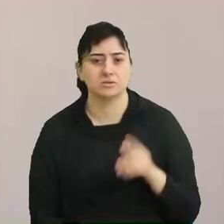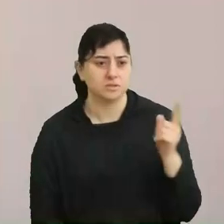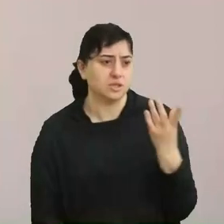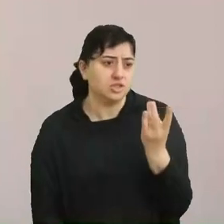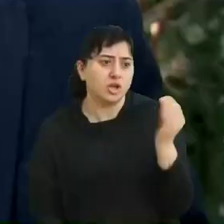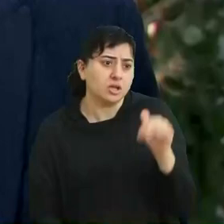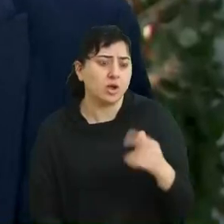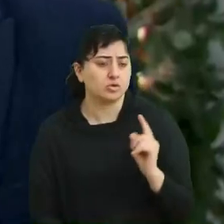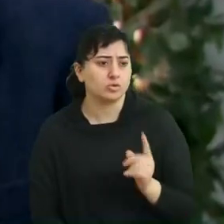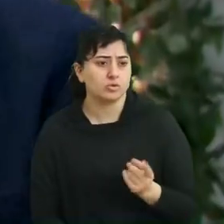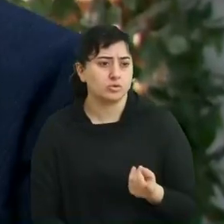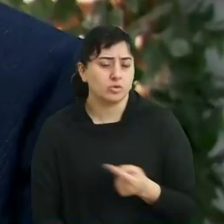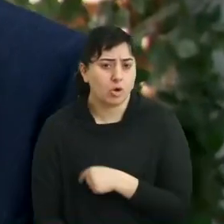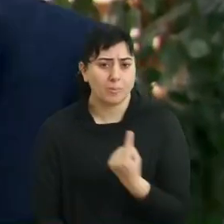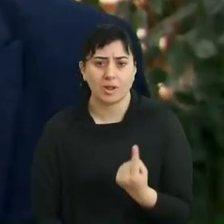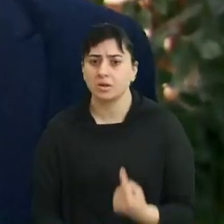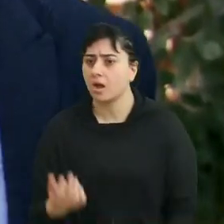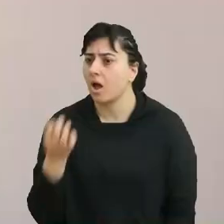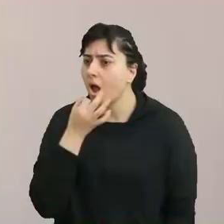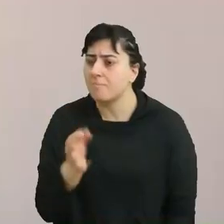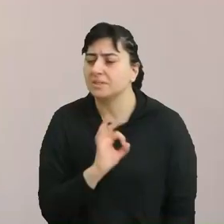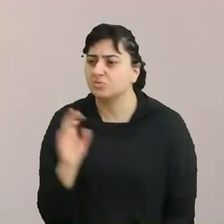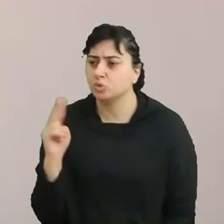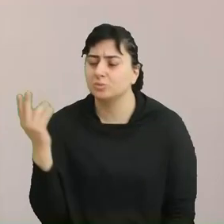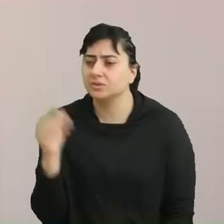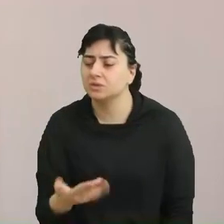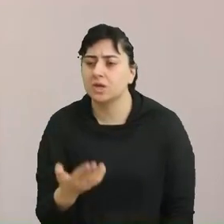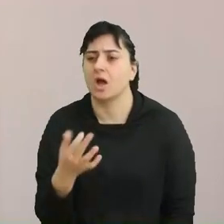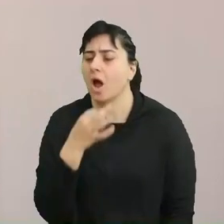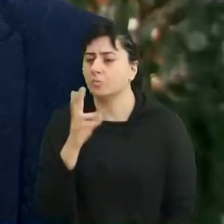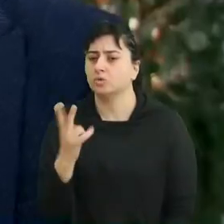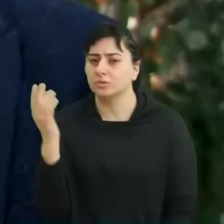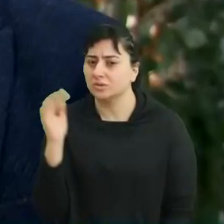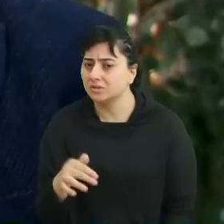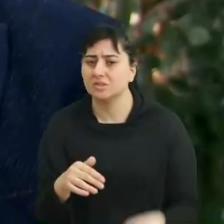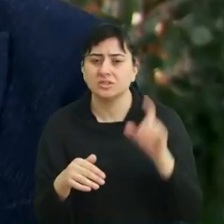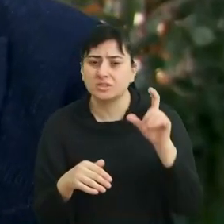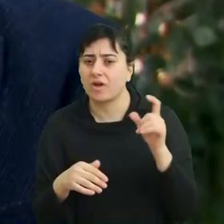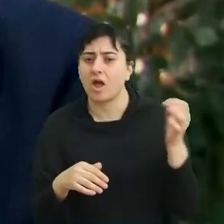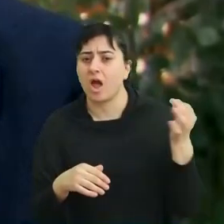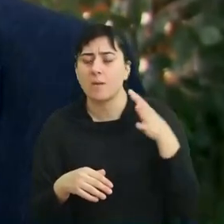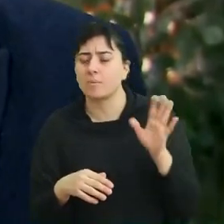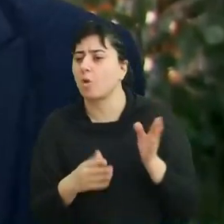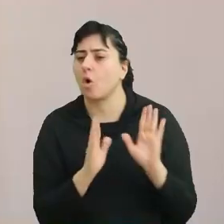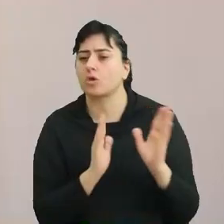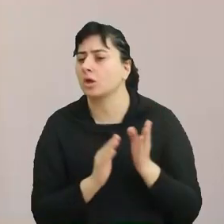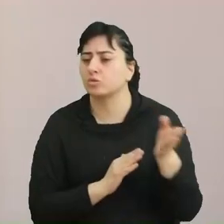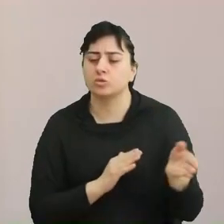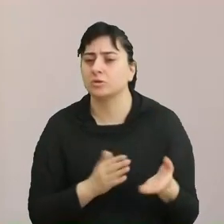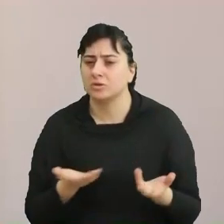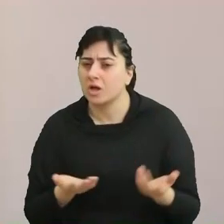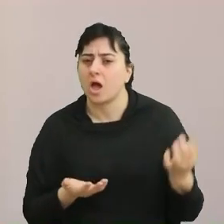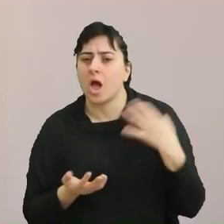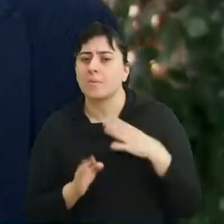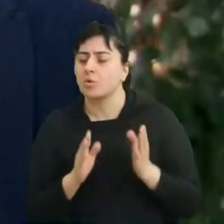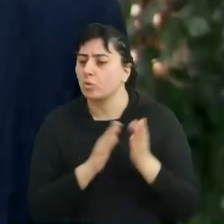da nişanlınız efendim. Ya, niye haber vermeden geliyor? Hadi haber vermeden geliyor. Cavidan niye haber vermeden benim odama giriyor? Hadi